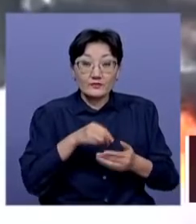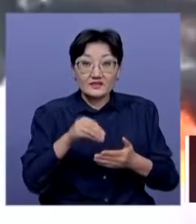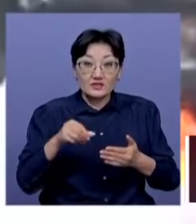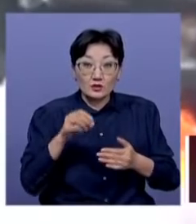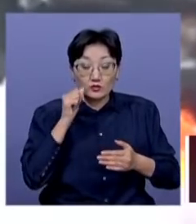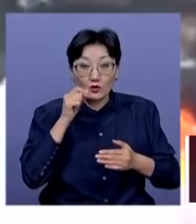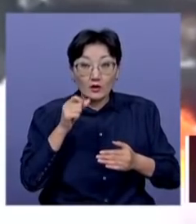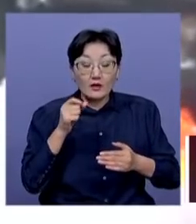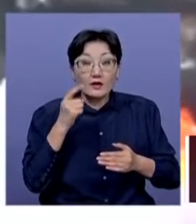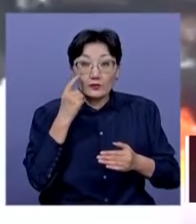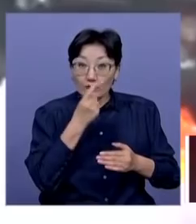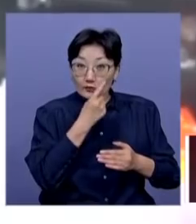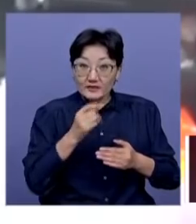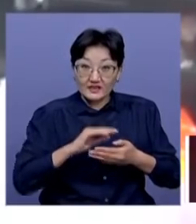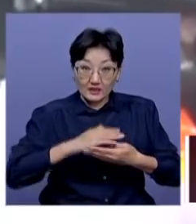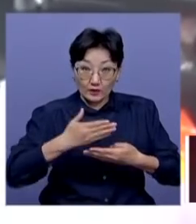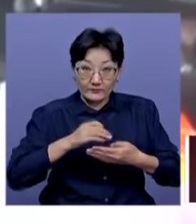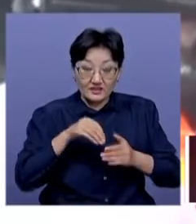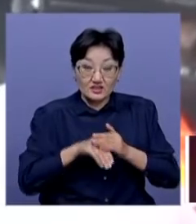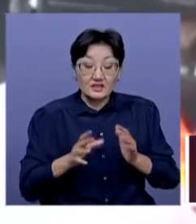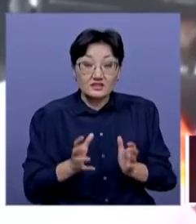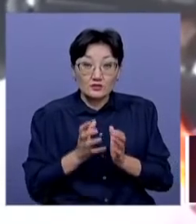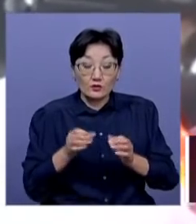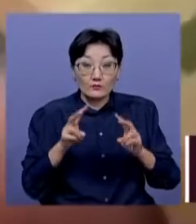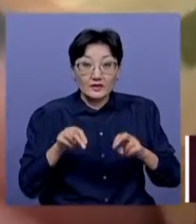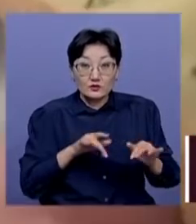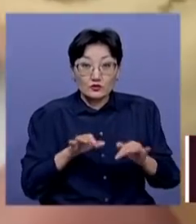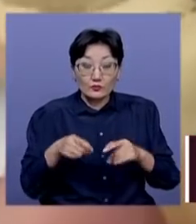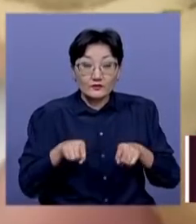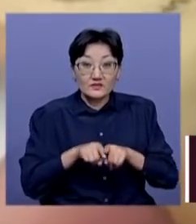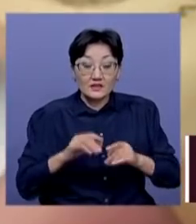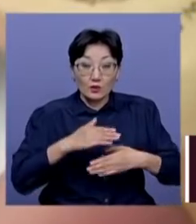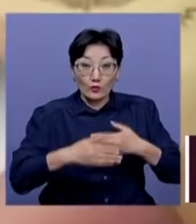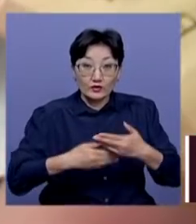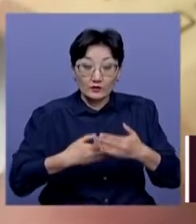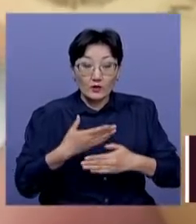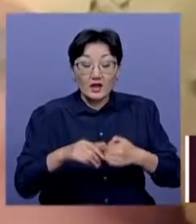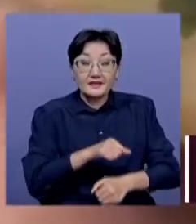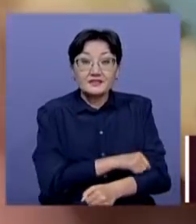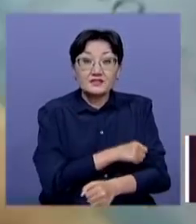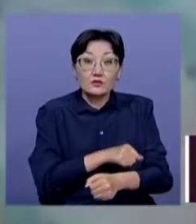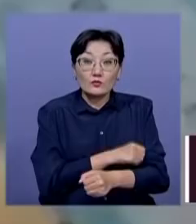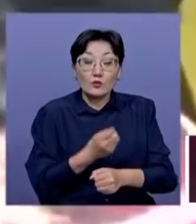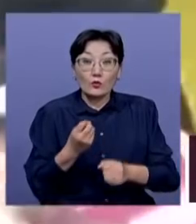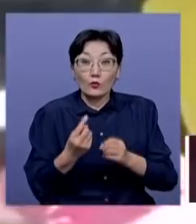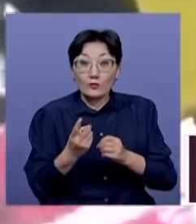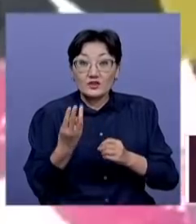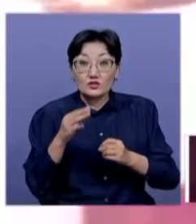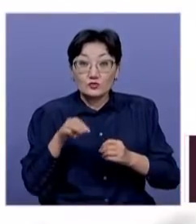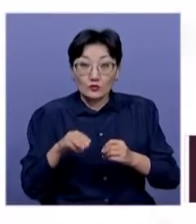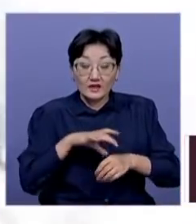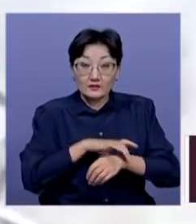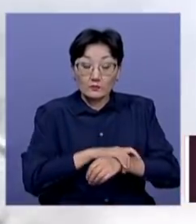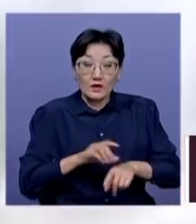адам көзілдірігіне арналған қорапта сақтапты. Тінту жұмыстары кезінде осындай фольгаға оралған есірткі затының 11 данасы анықталған.